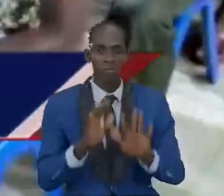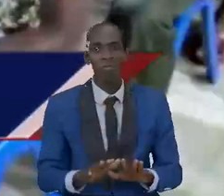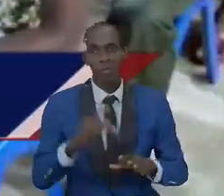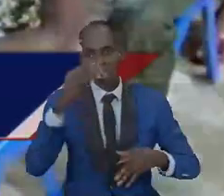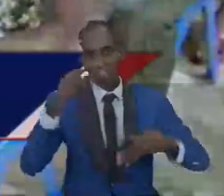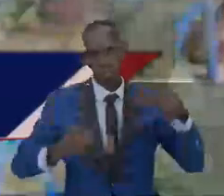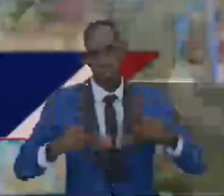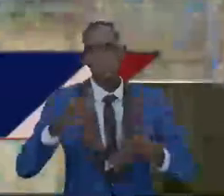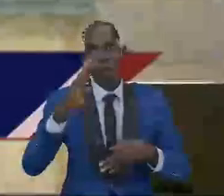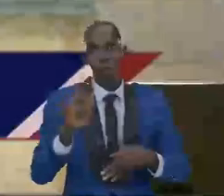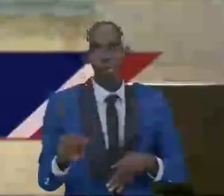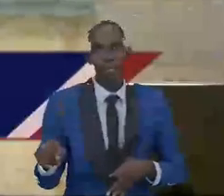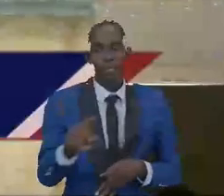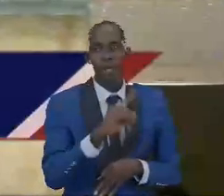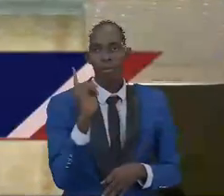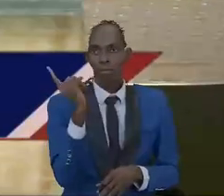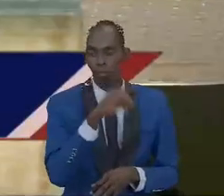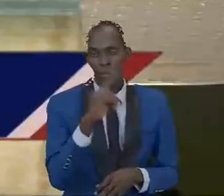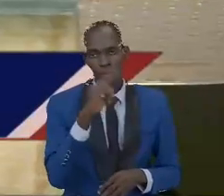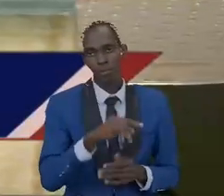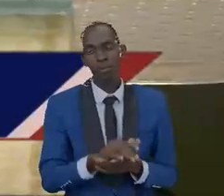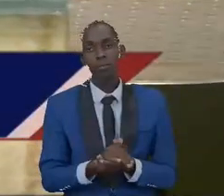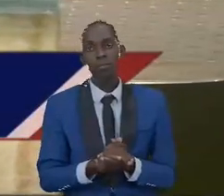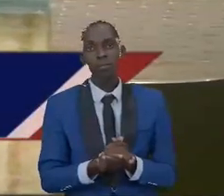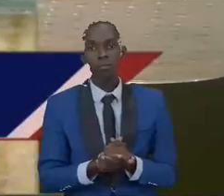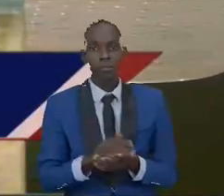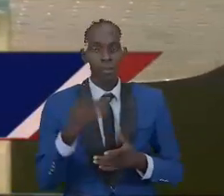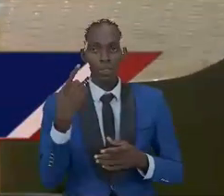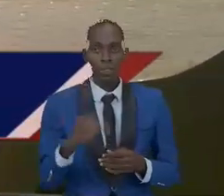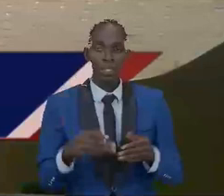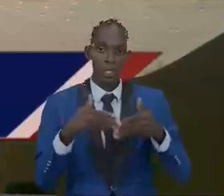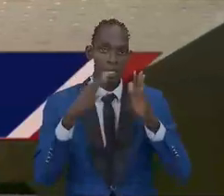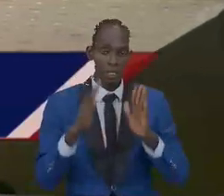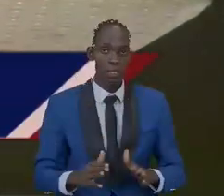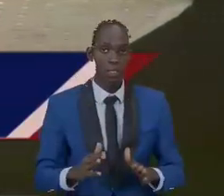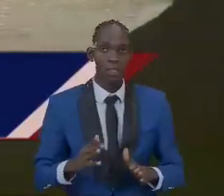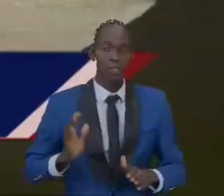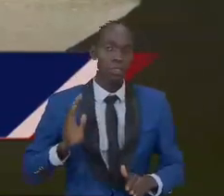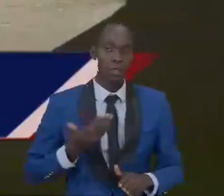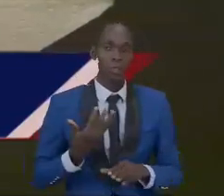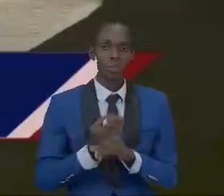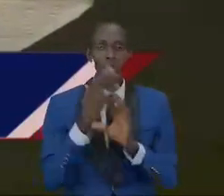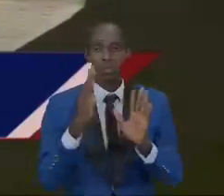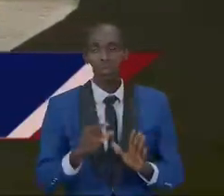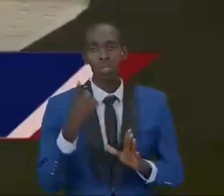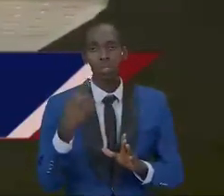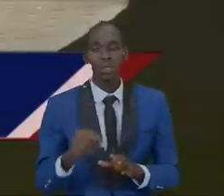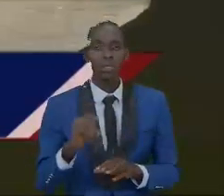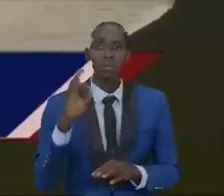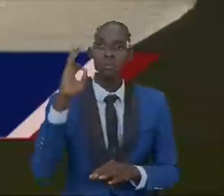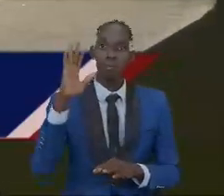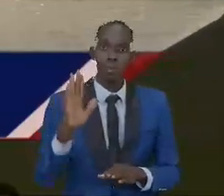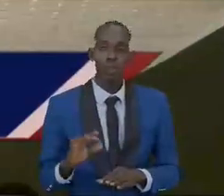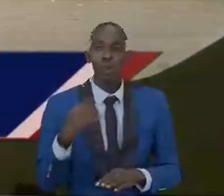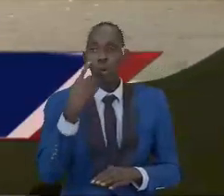les prédicateurs les gagnants dames les dirigeants les ministres qui ne